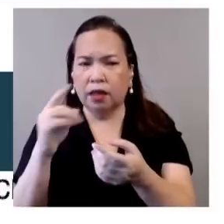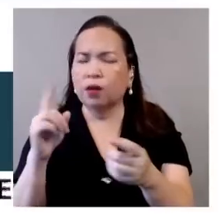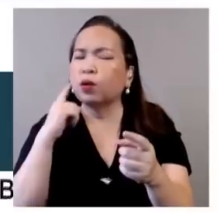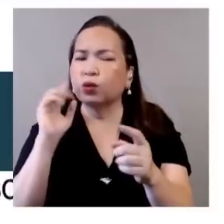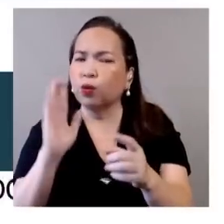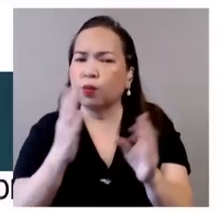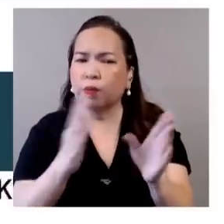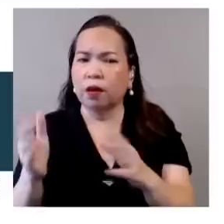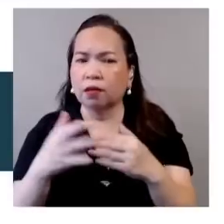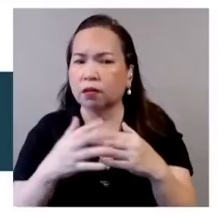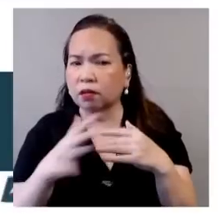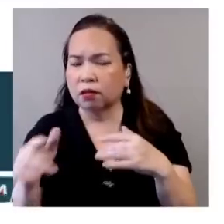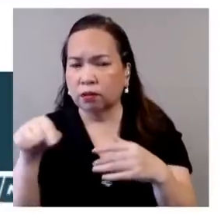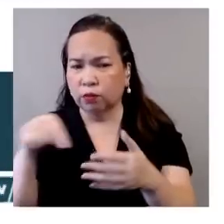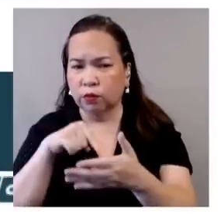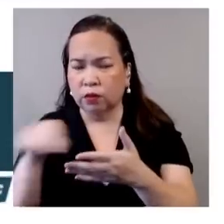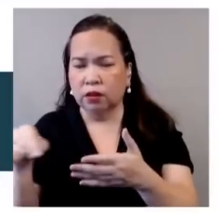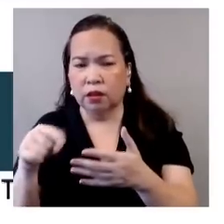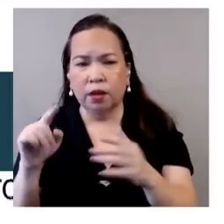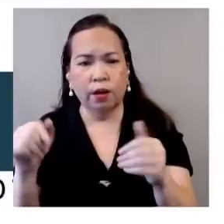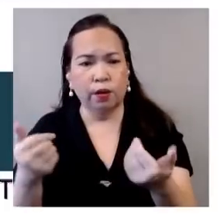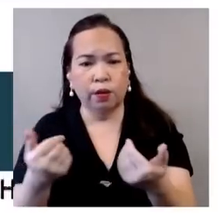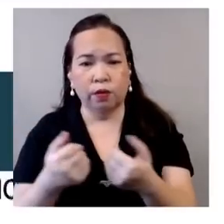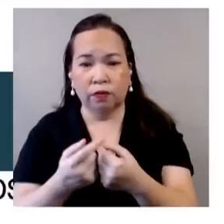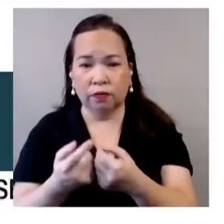moving forward this week, Vice Governor?